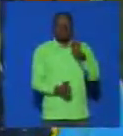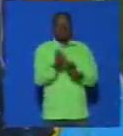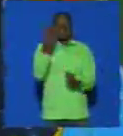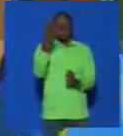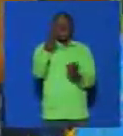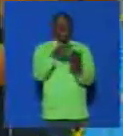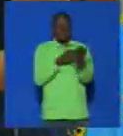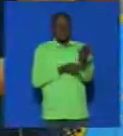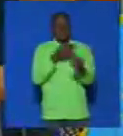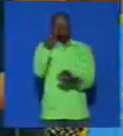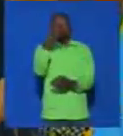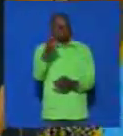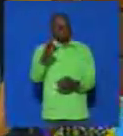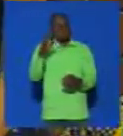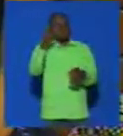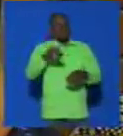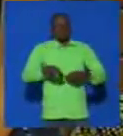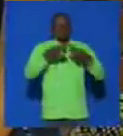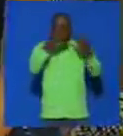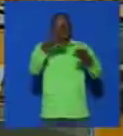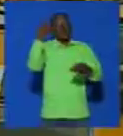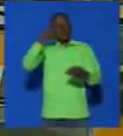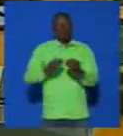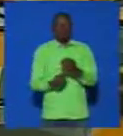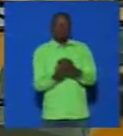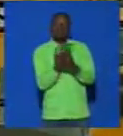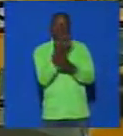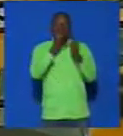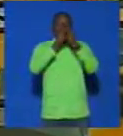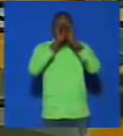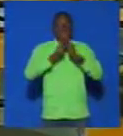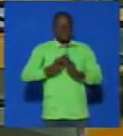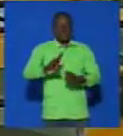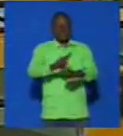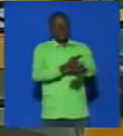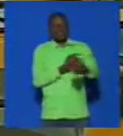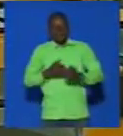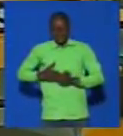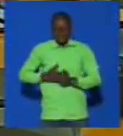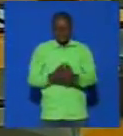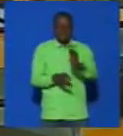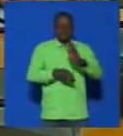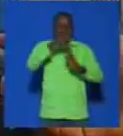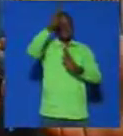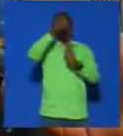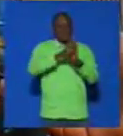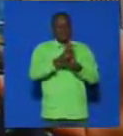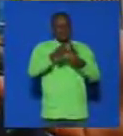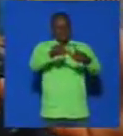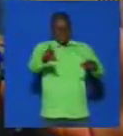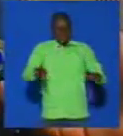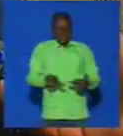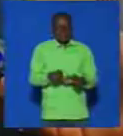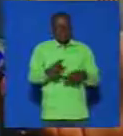milliards de francs cfa qui sont octroyés pour promouvoir une paix durable et accompagner le développement local les